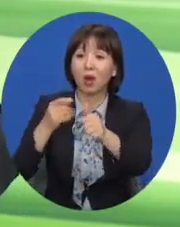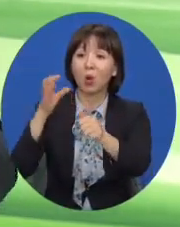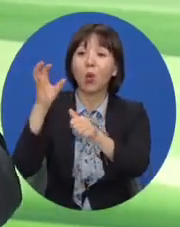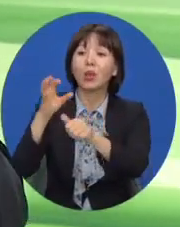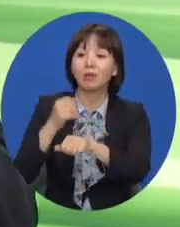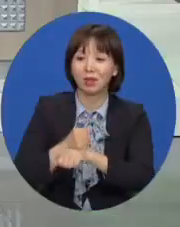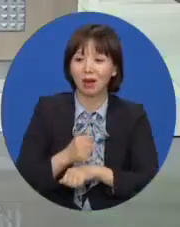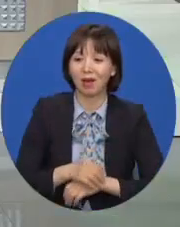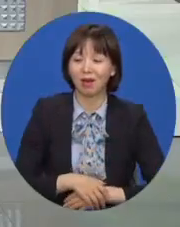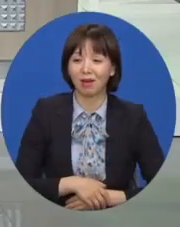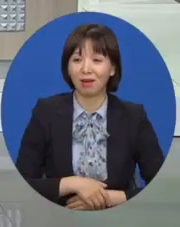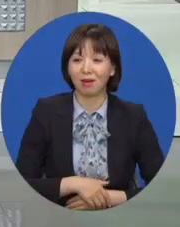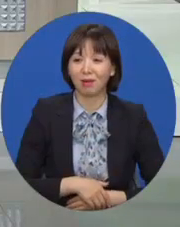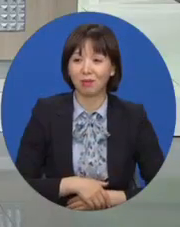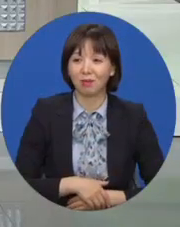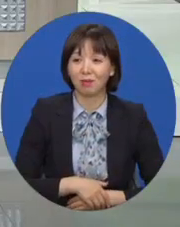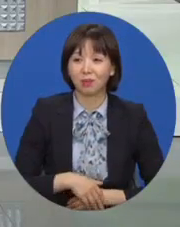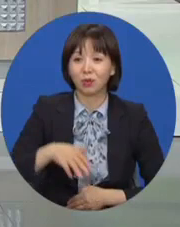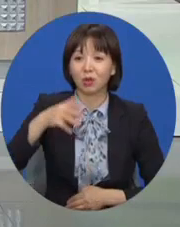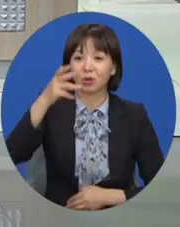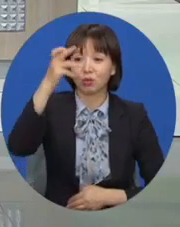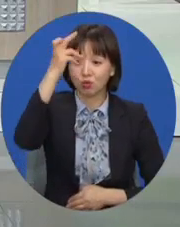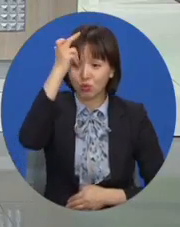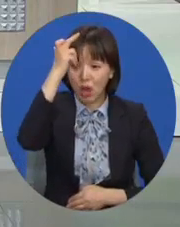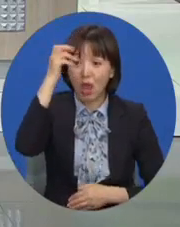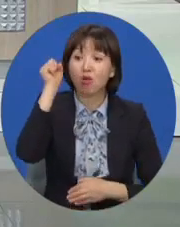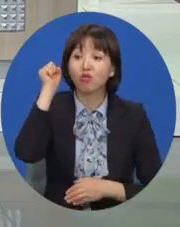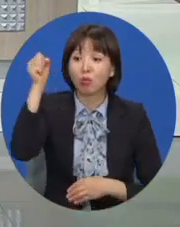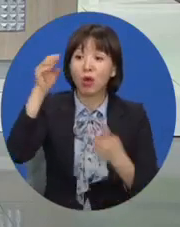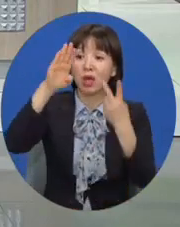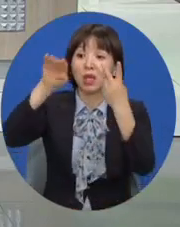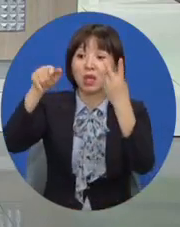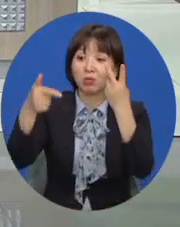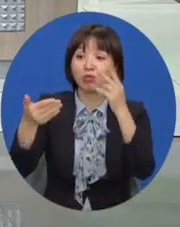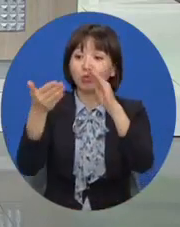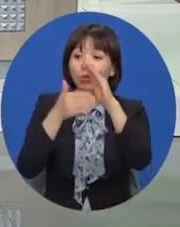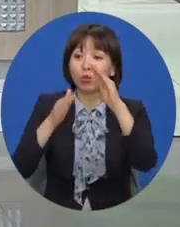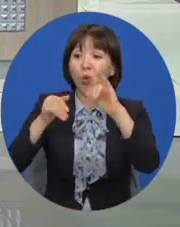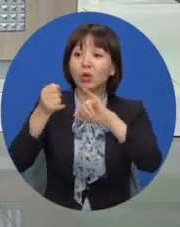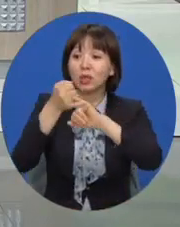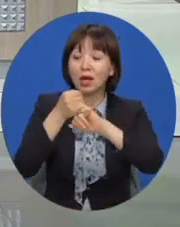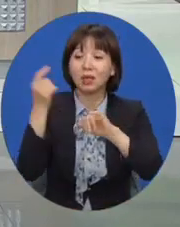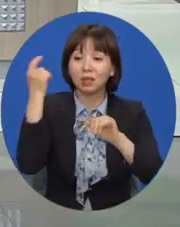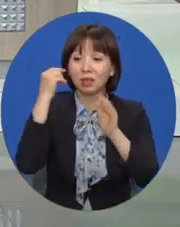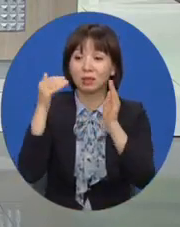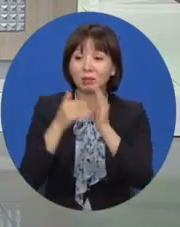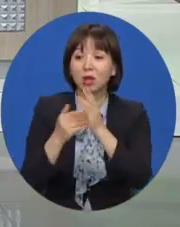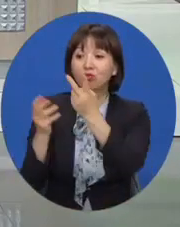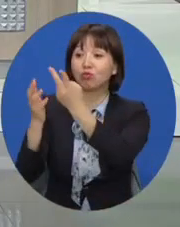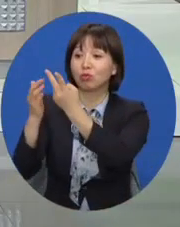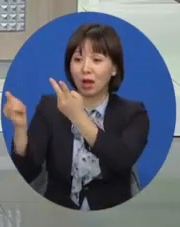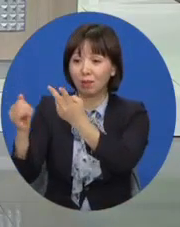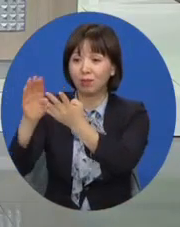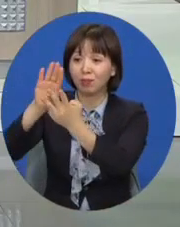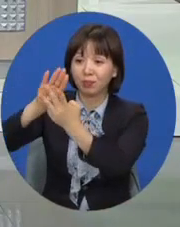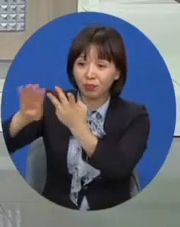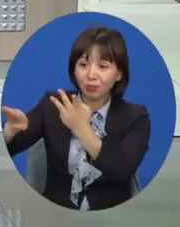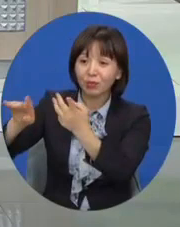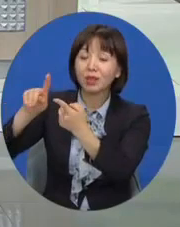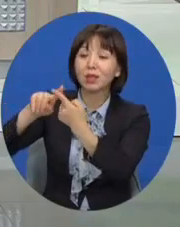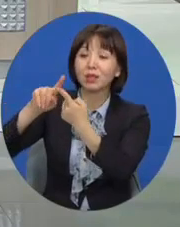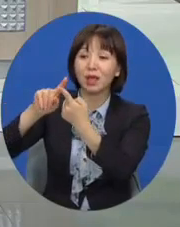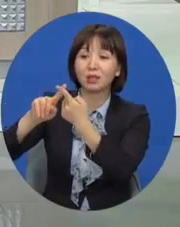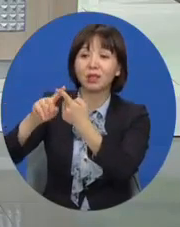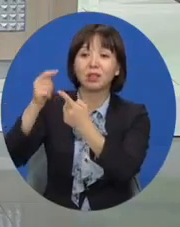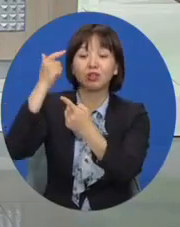네. 이렇게 최 후보의 2분 동안의 공약을 드렸습니다. 이제 두 후보께서 질의하시고 답변을 드릴 텐데요. 조금